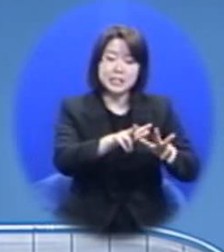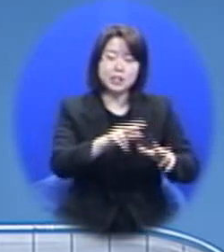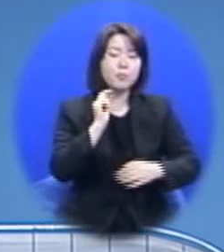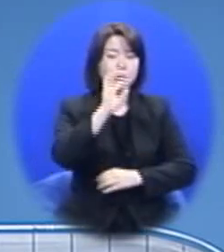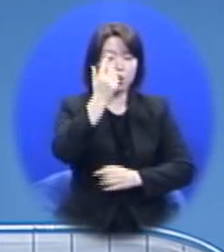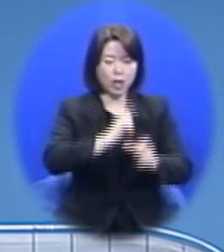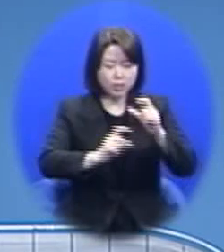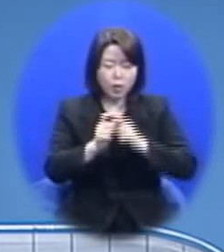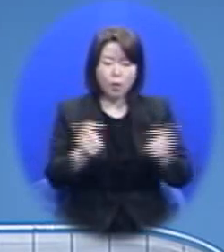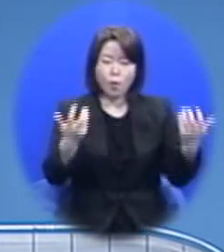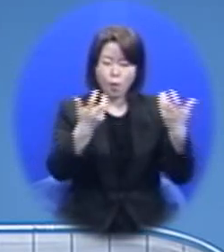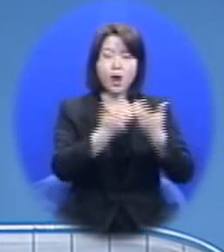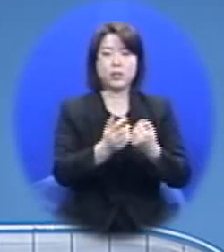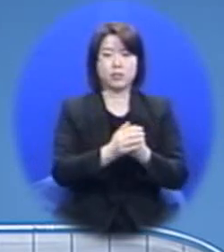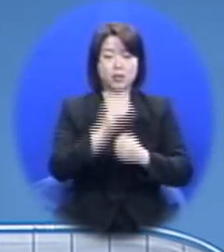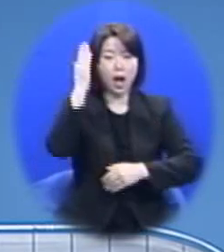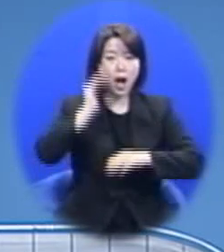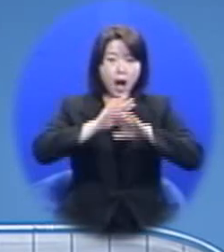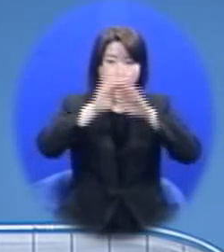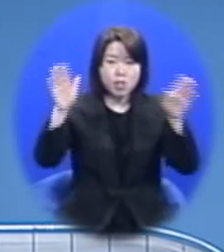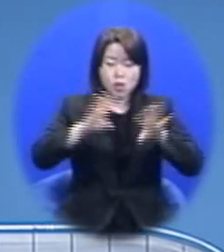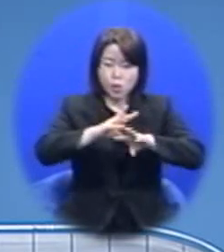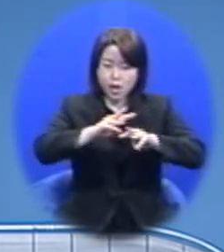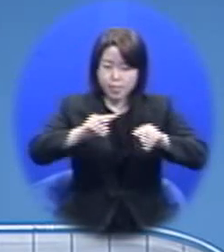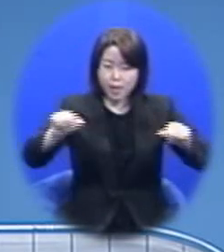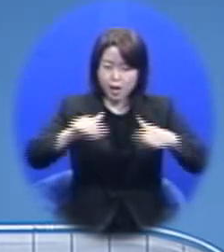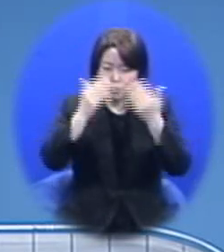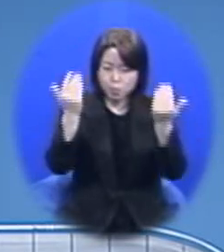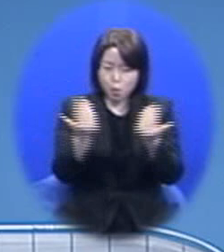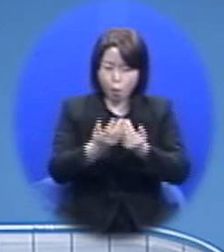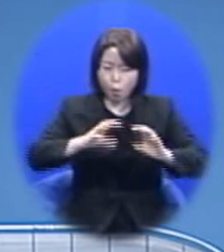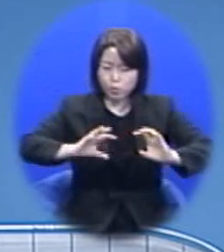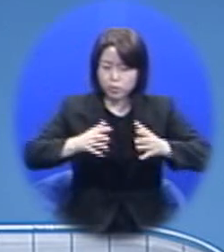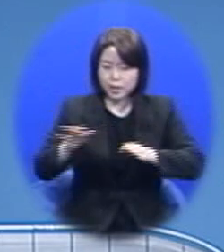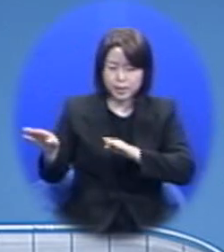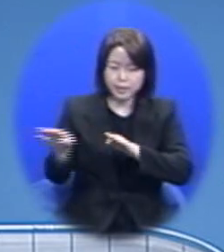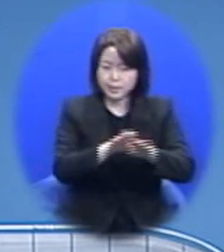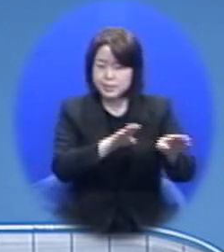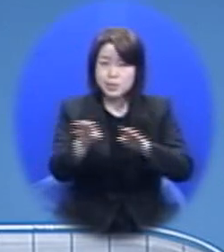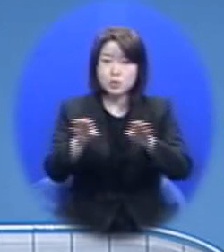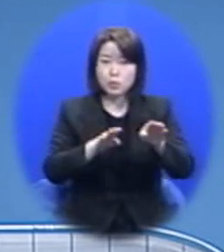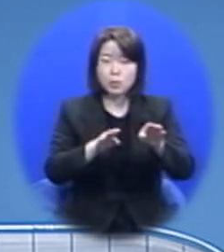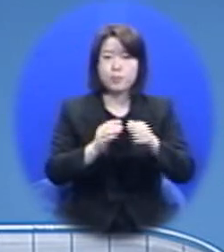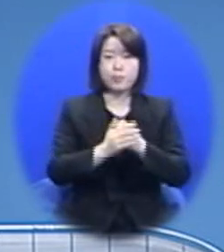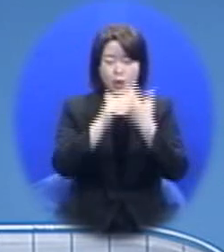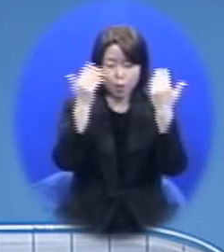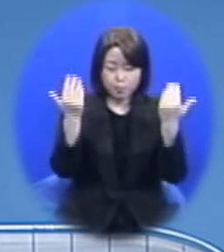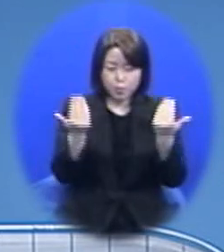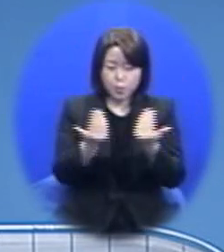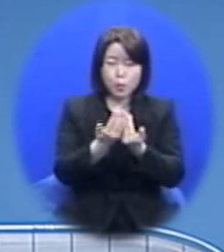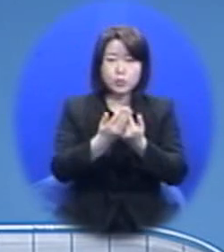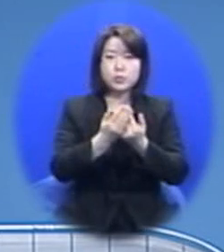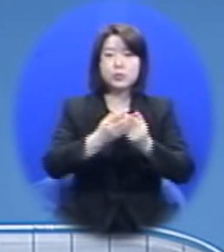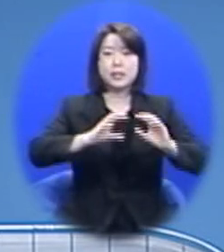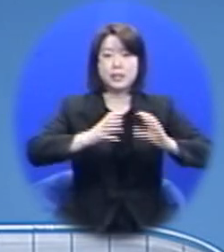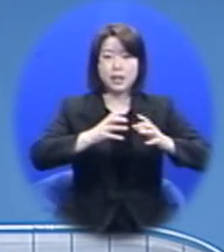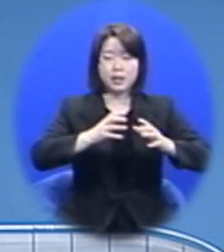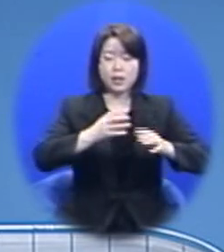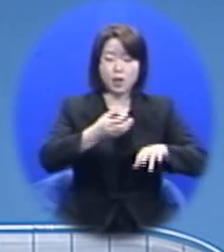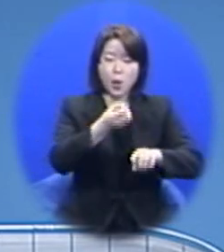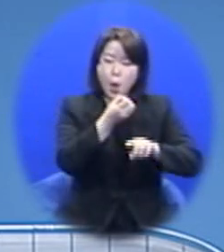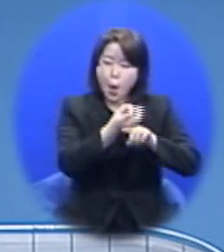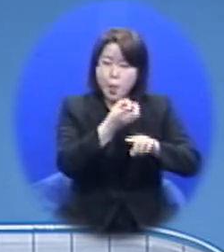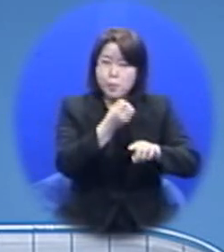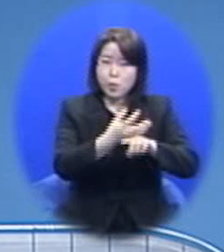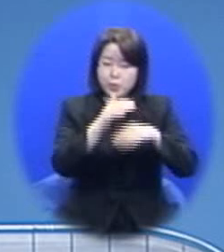땅과 바다와 육지가 진동하고 모든 나라가 진동하고 그리고 모든 나라의 보배들이 다 오게